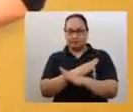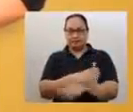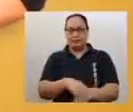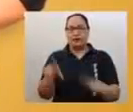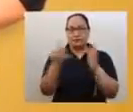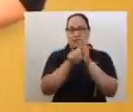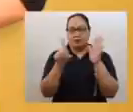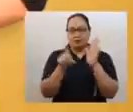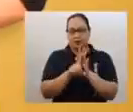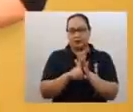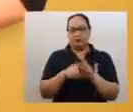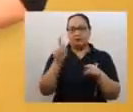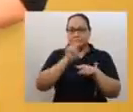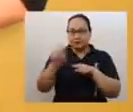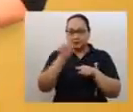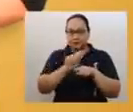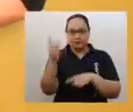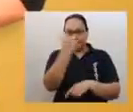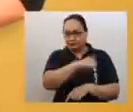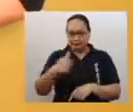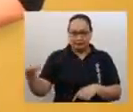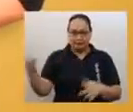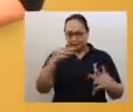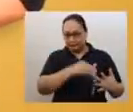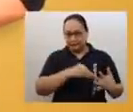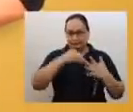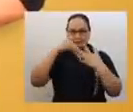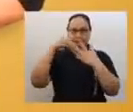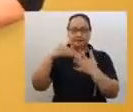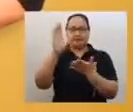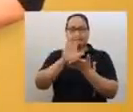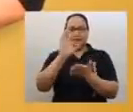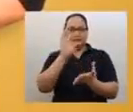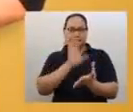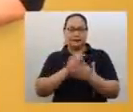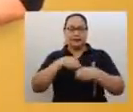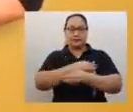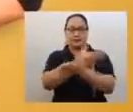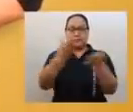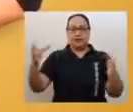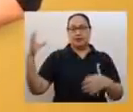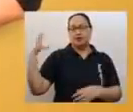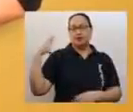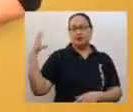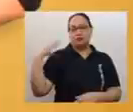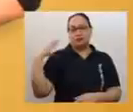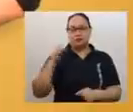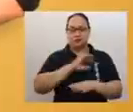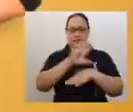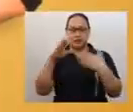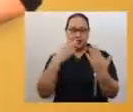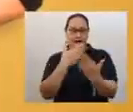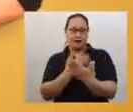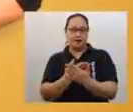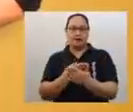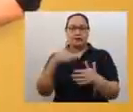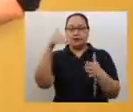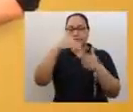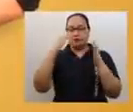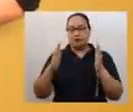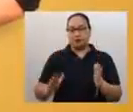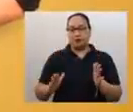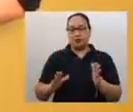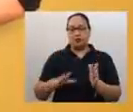labas ng paaralan sa anumang specialization. Ipamimigay ng mga tagapagsanay o coaches sa lahat ng